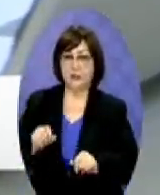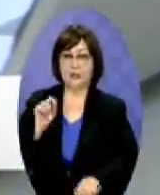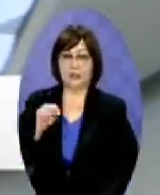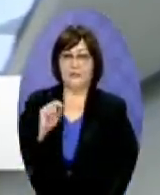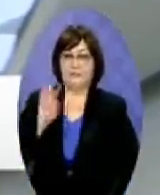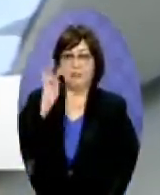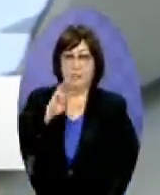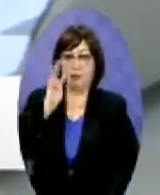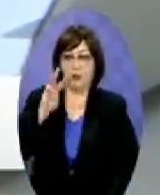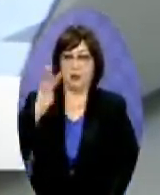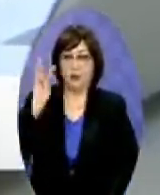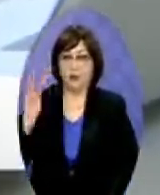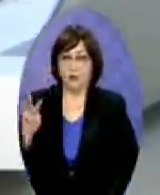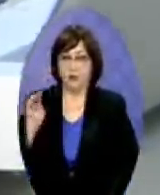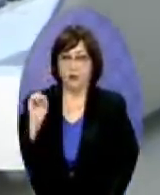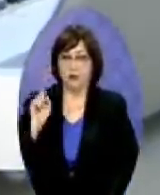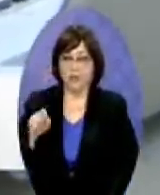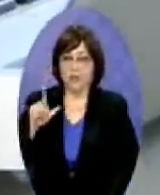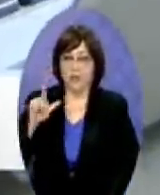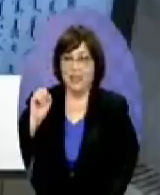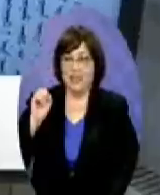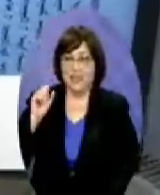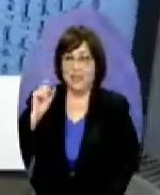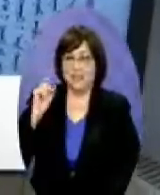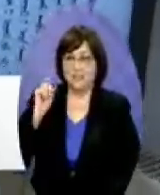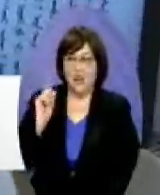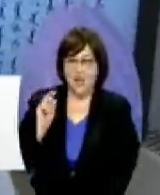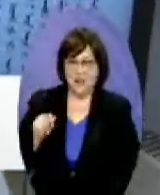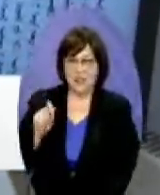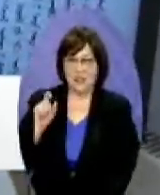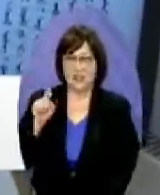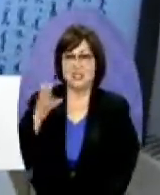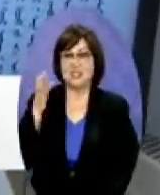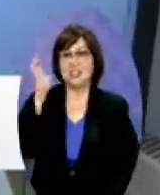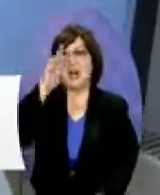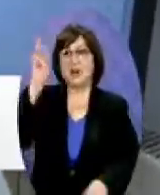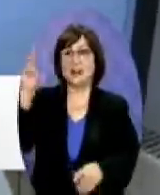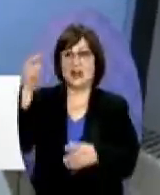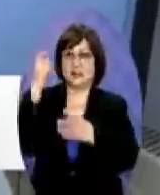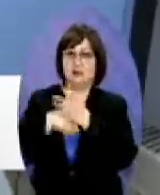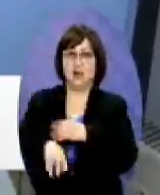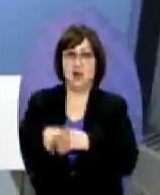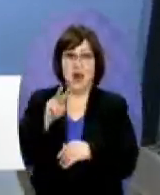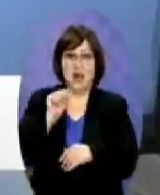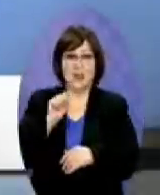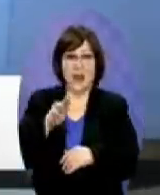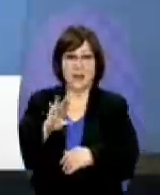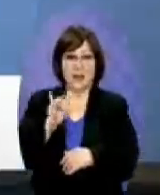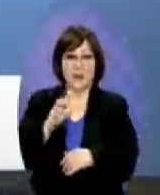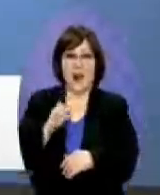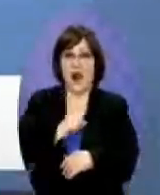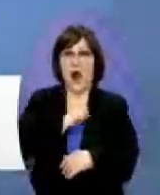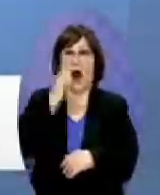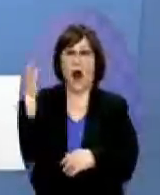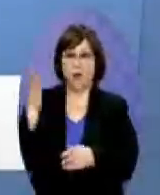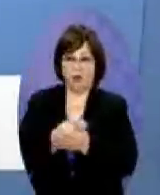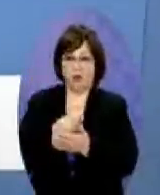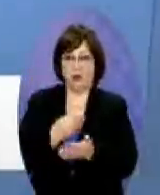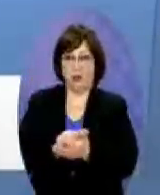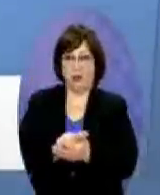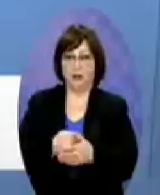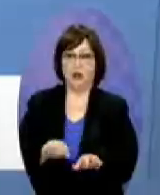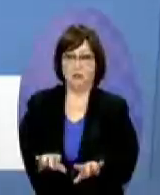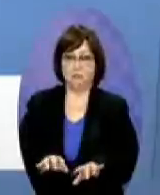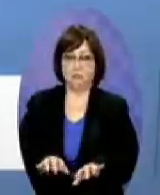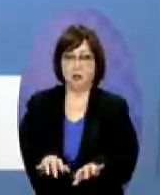www.mngl.cg нэт сайтаас компьютертөө татаж аваад латин үсгээр бичиж байгаа юм шиг ашиглах юм байна. Өөрөөр хэлбэл аав гэж бичгэд монгол бичгээр абу